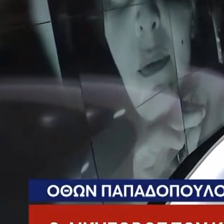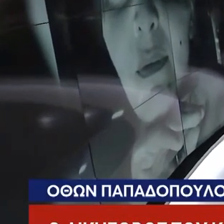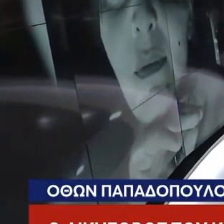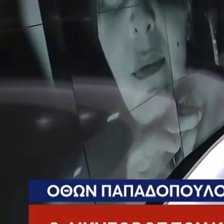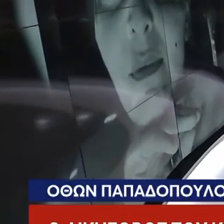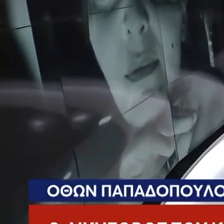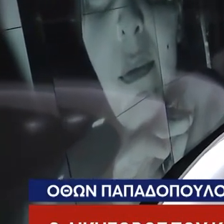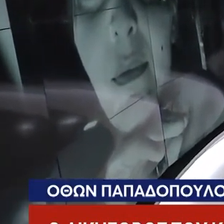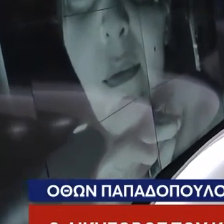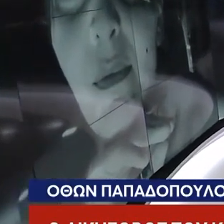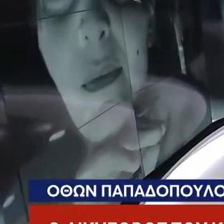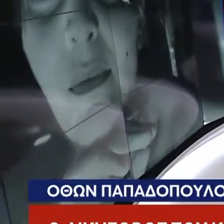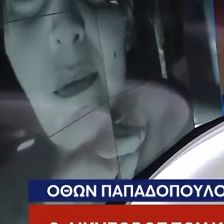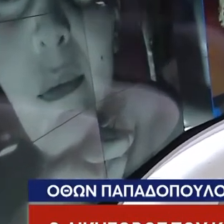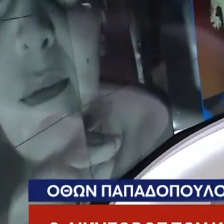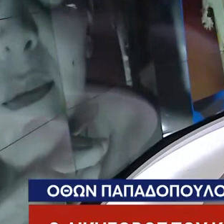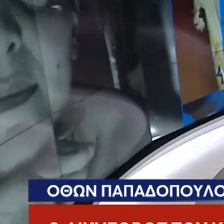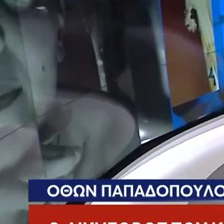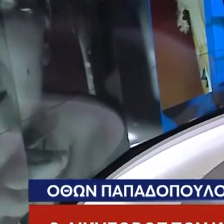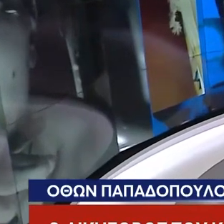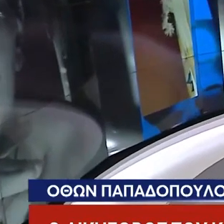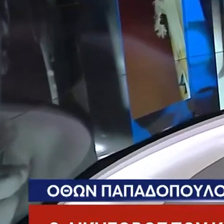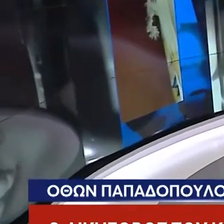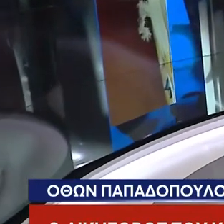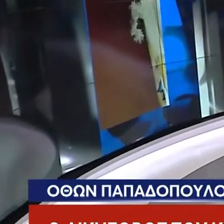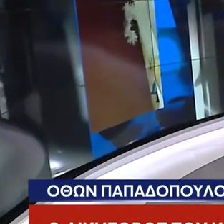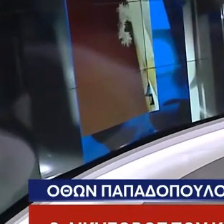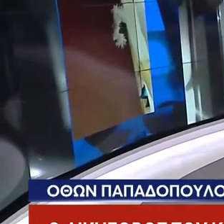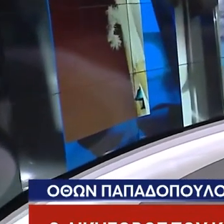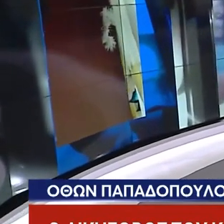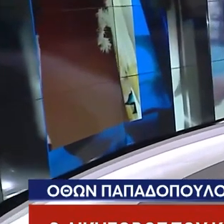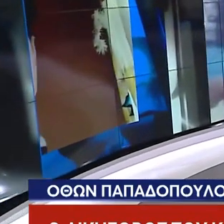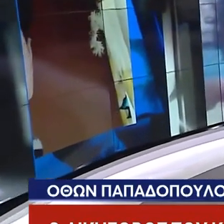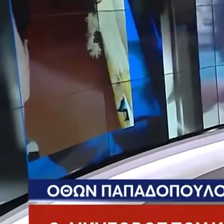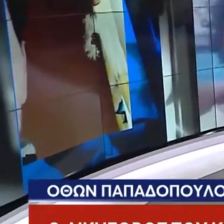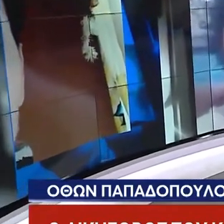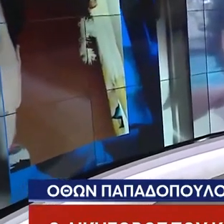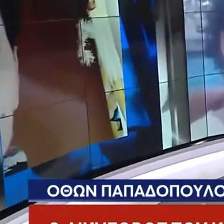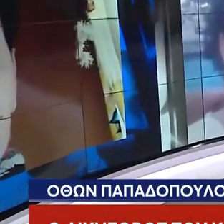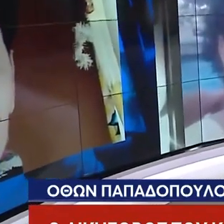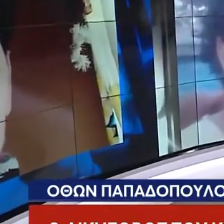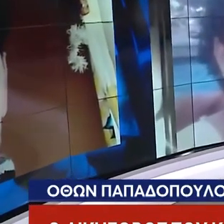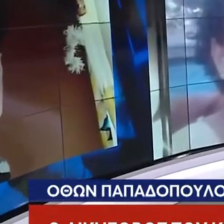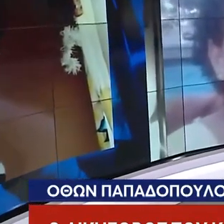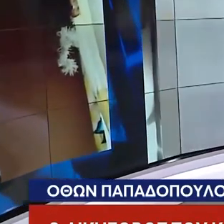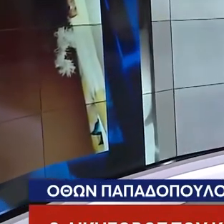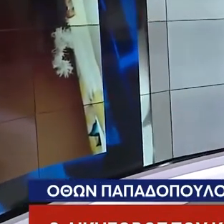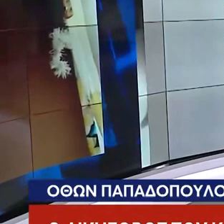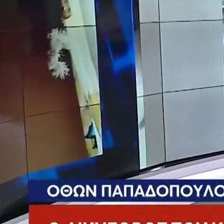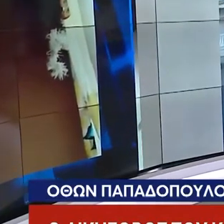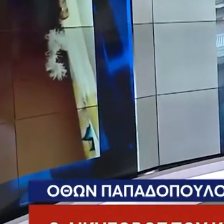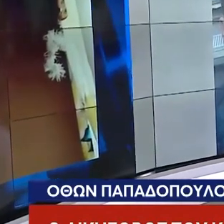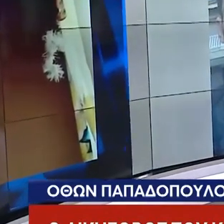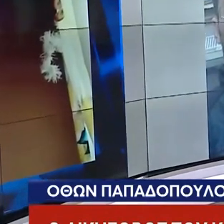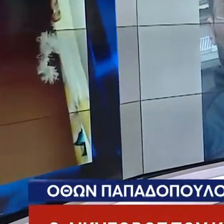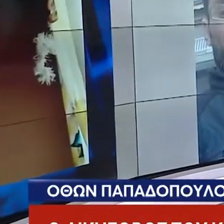δικηγόρος του ανθρώπου ο οποίος κατηγορείται. Τα λέγαμε και χθες. Όταν ήταν μέχρι εκείνη την ώρα μάρτυρας. Είχαμε όλη την